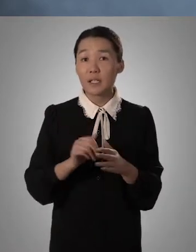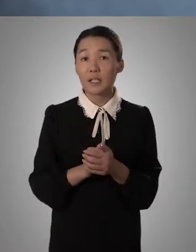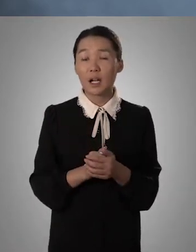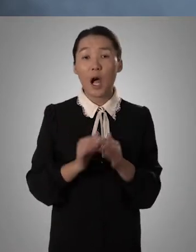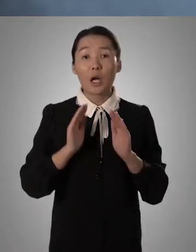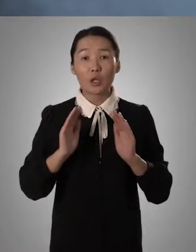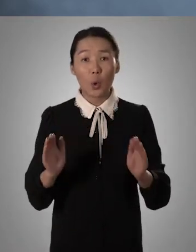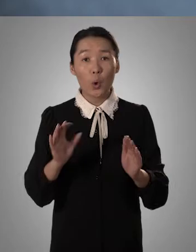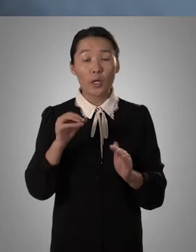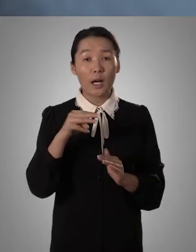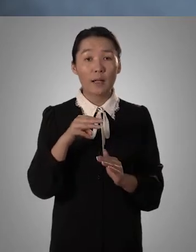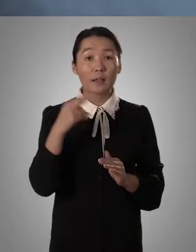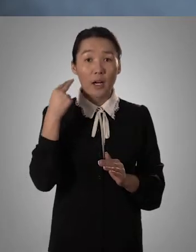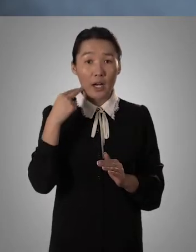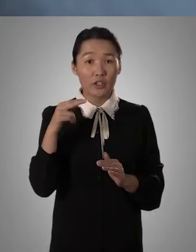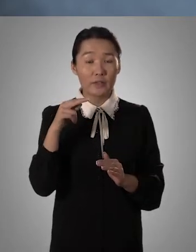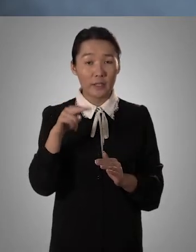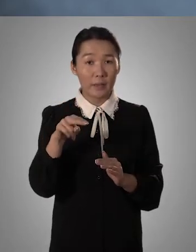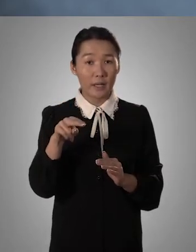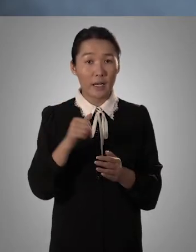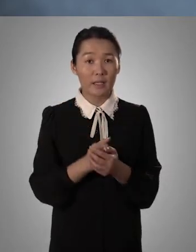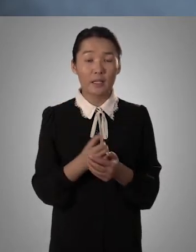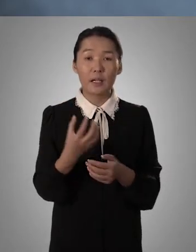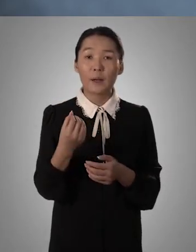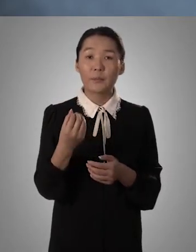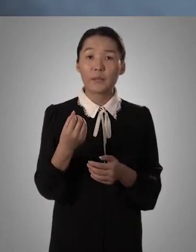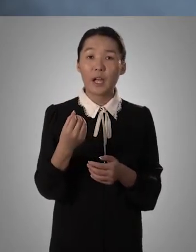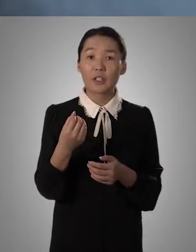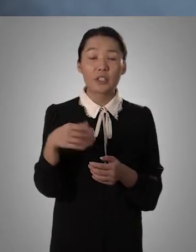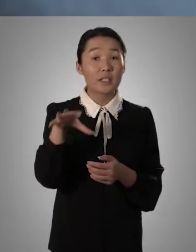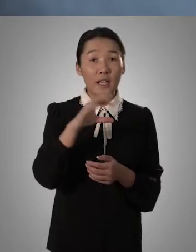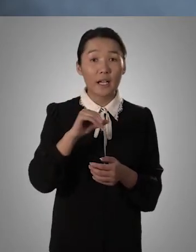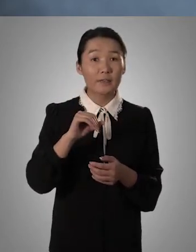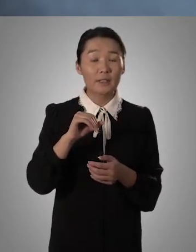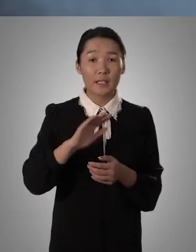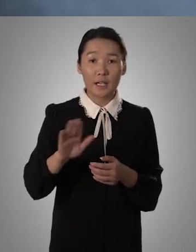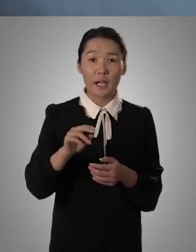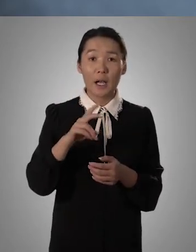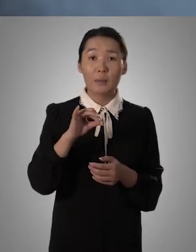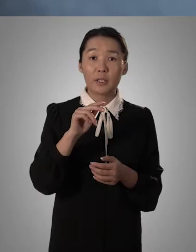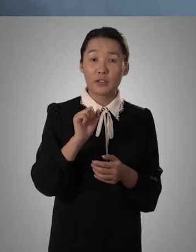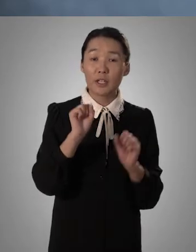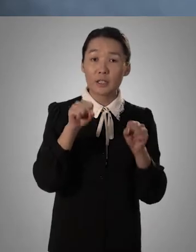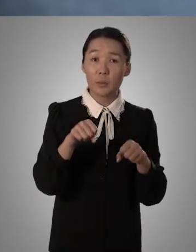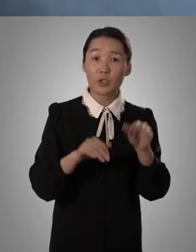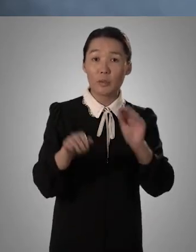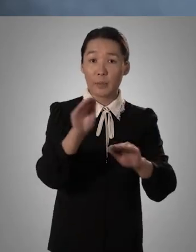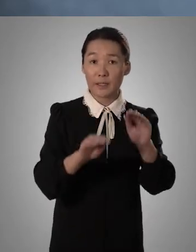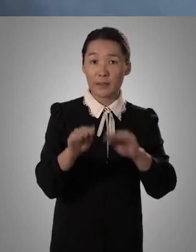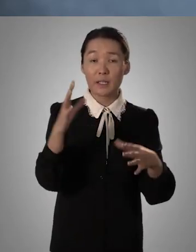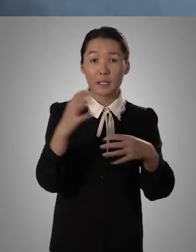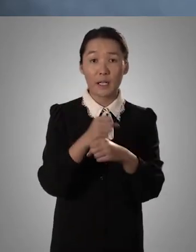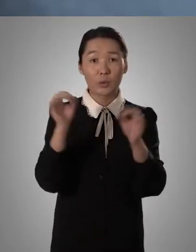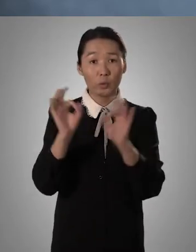от качественных также не и не от всех причастий мы можем образовать краткую форму а